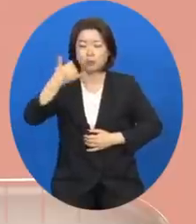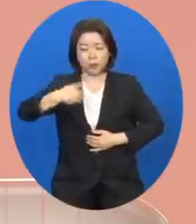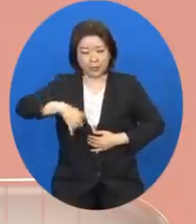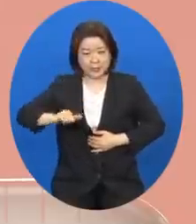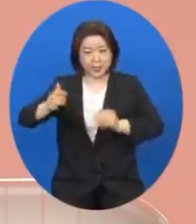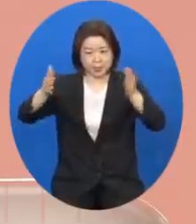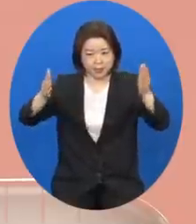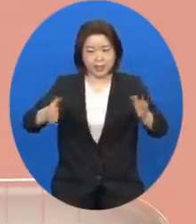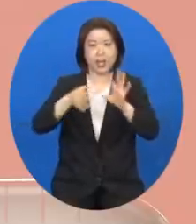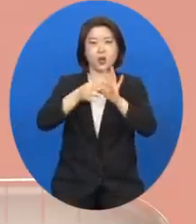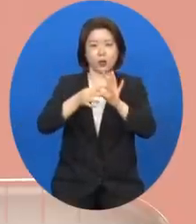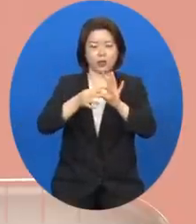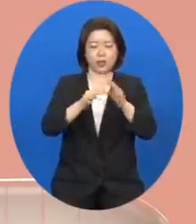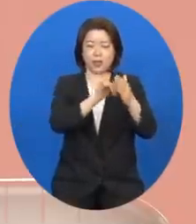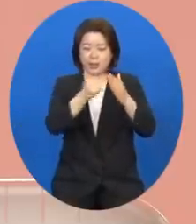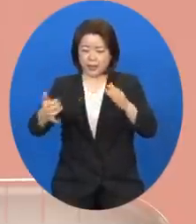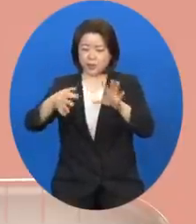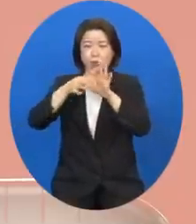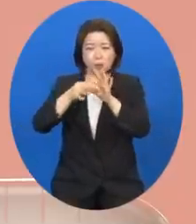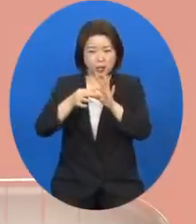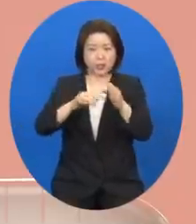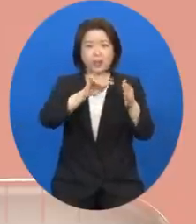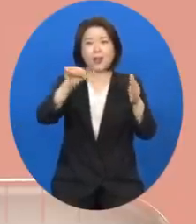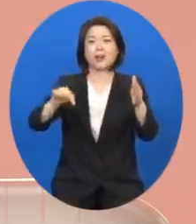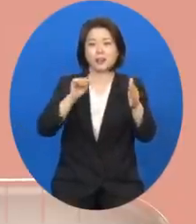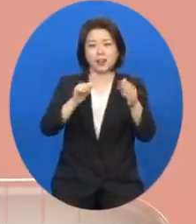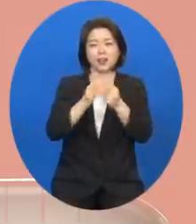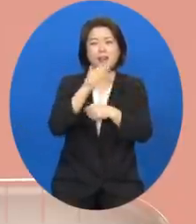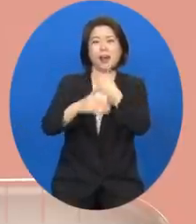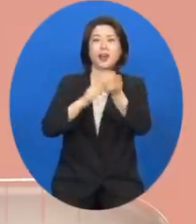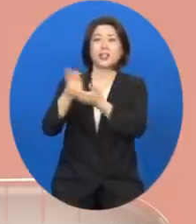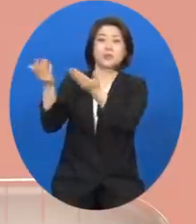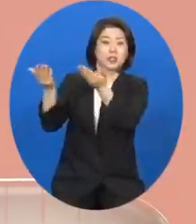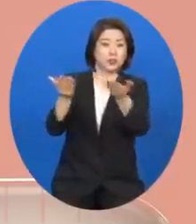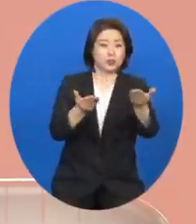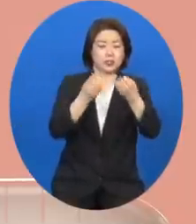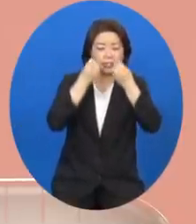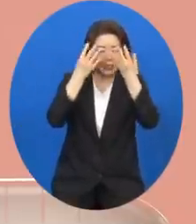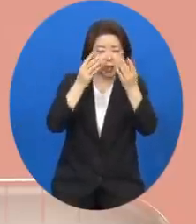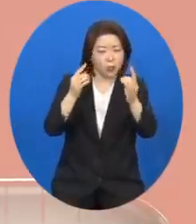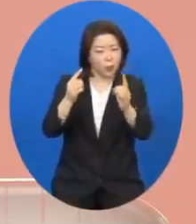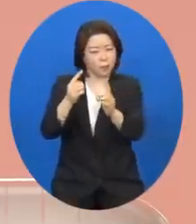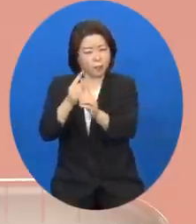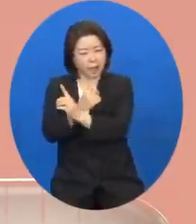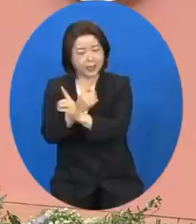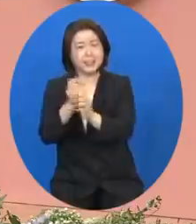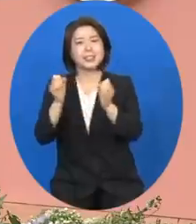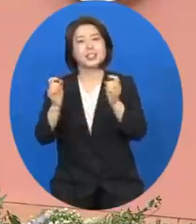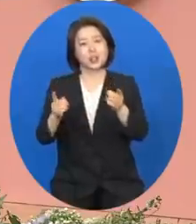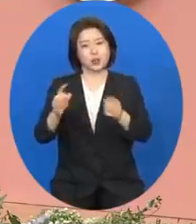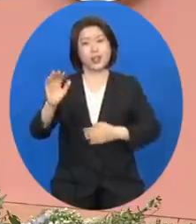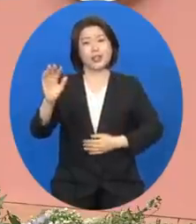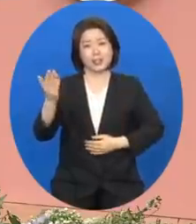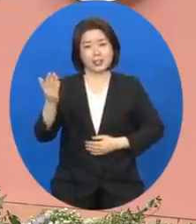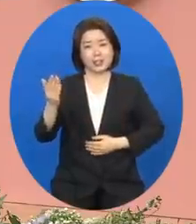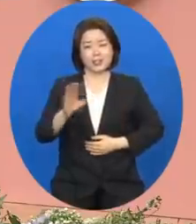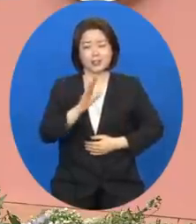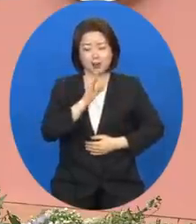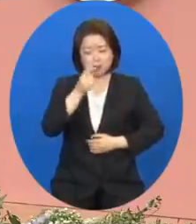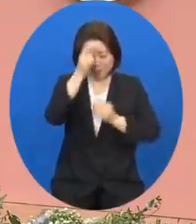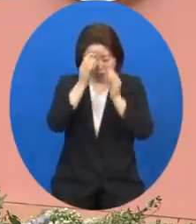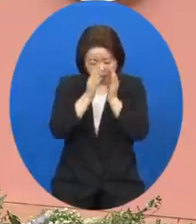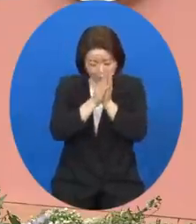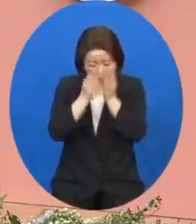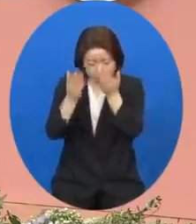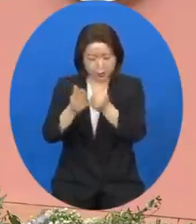사이의 관계, 가족들 간의 관계 안에 하나님이 주시는 새로운 전환점이 되도록 정말 기도하고